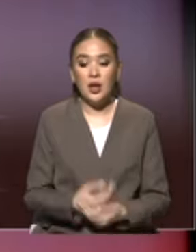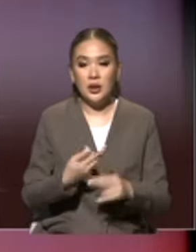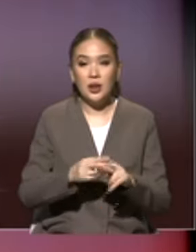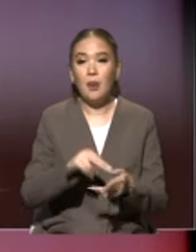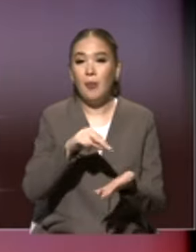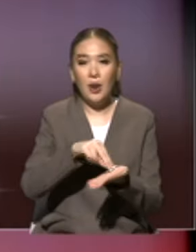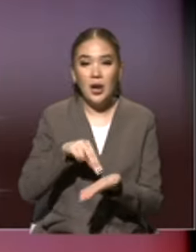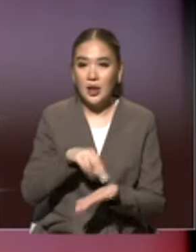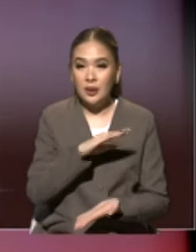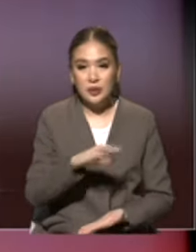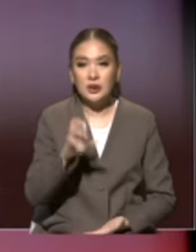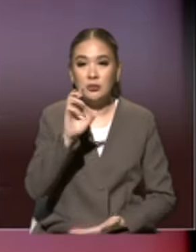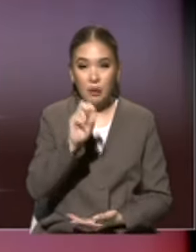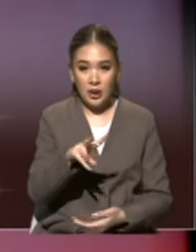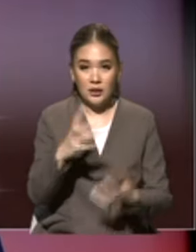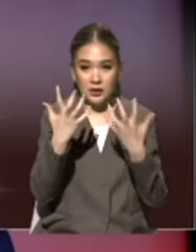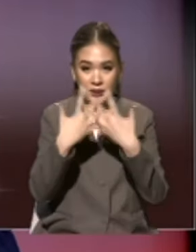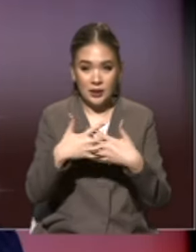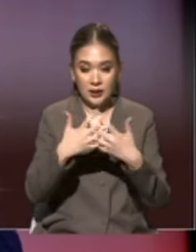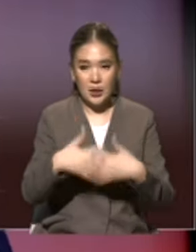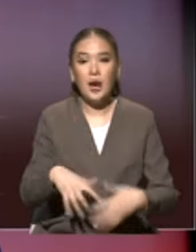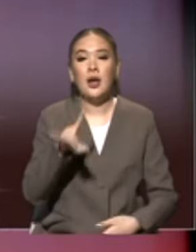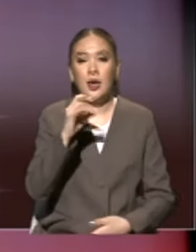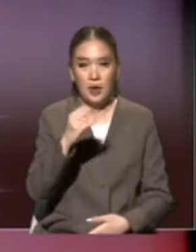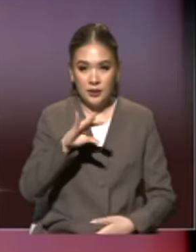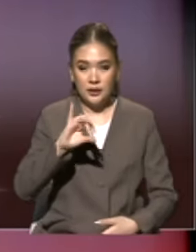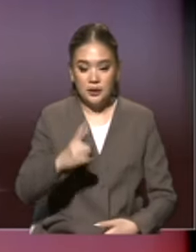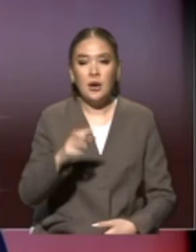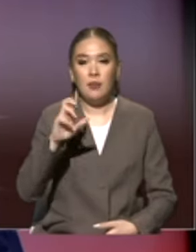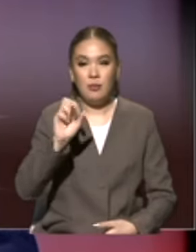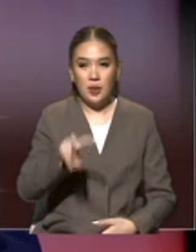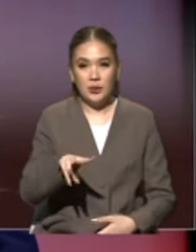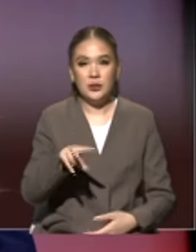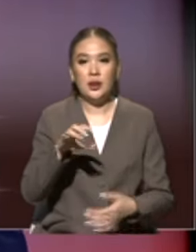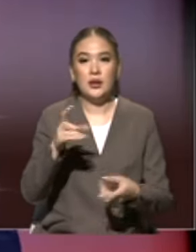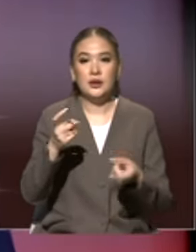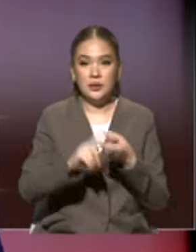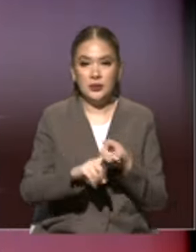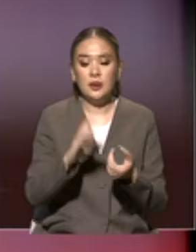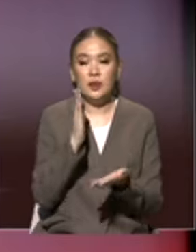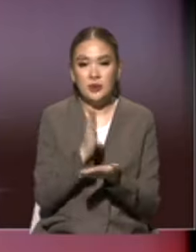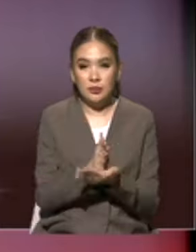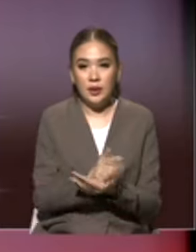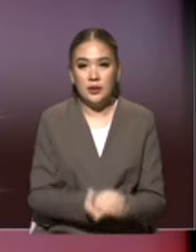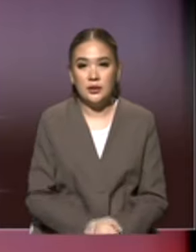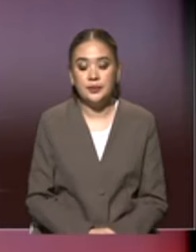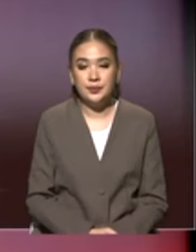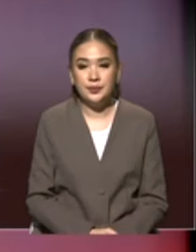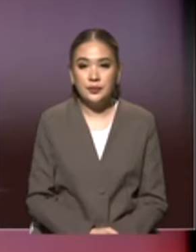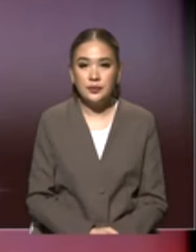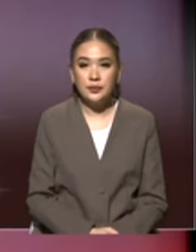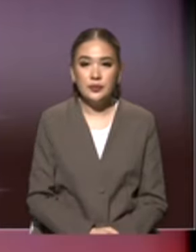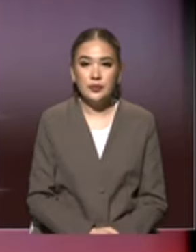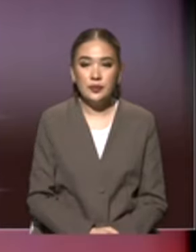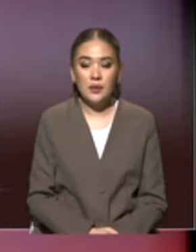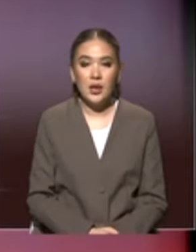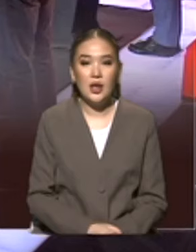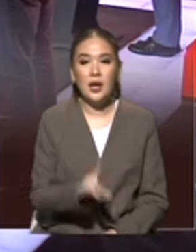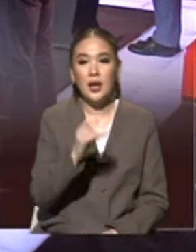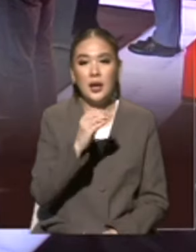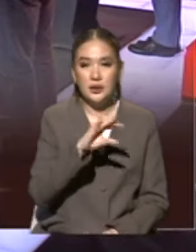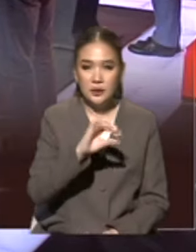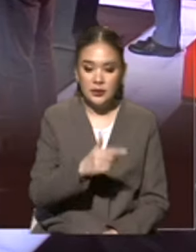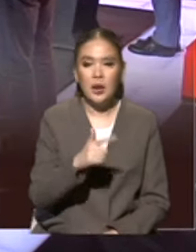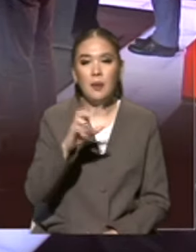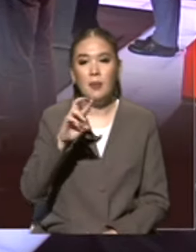баға емес, балдық жүйемен есептейміз ғой, рейтинг балдық системасы бар, иә. Қосып кетсем бола ма? Иә. Именно осы жаңа рейтинг балдық